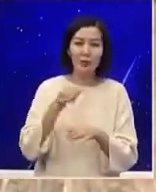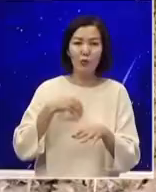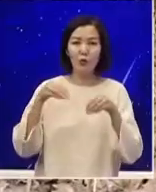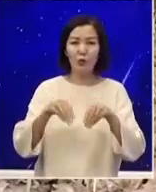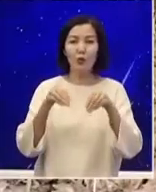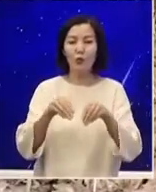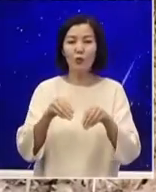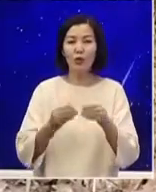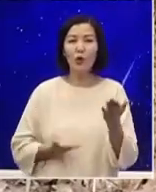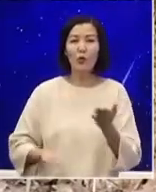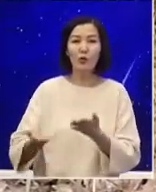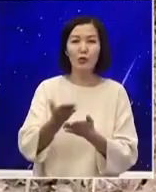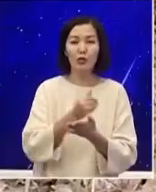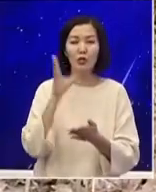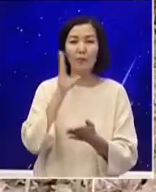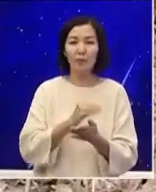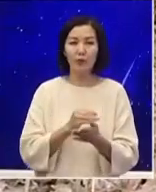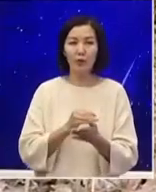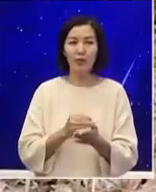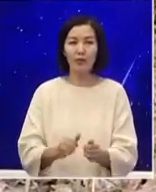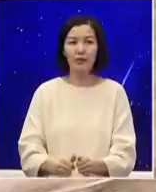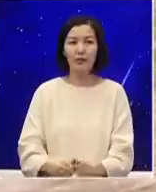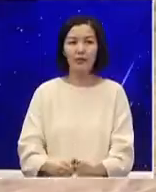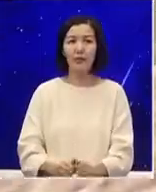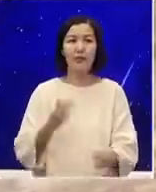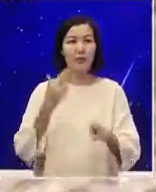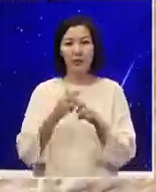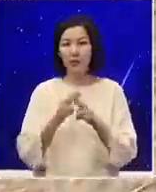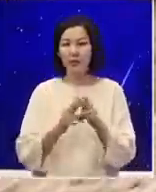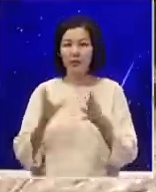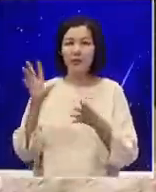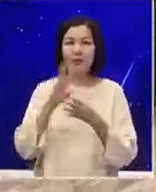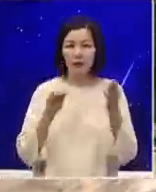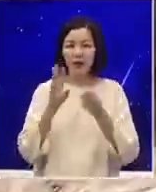көмудің де қажеті жоқ, өйткені ол еш кедергісіз өсе береді.